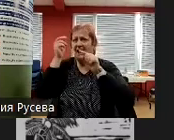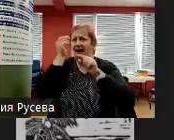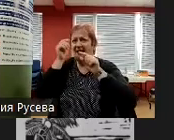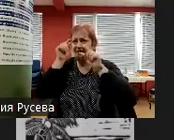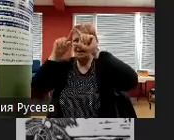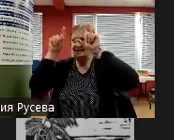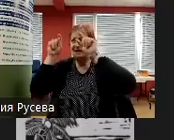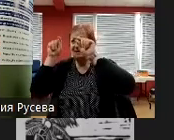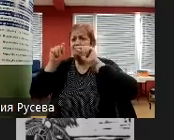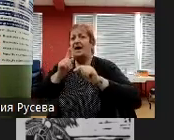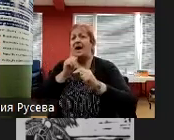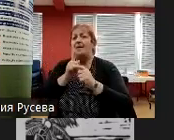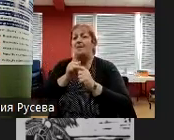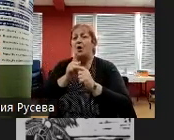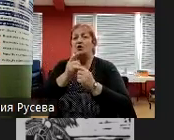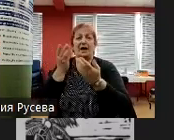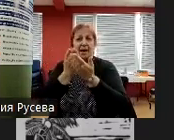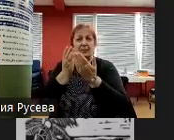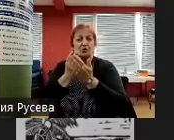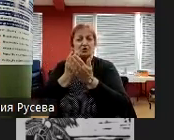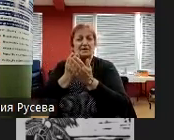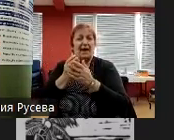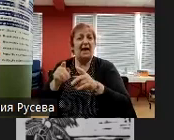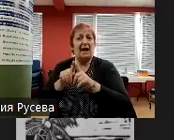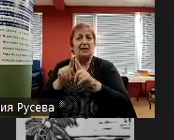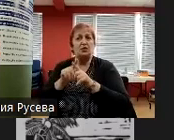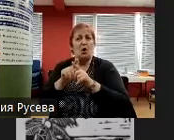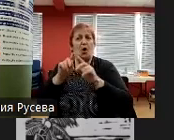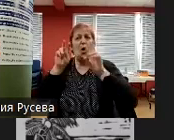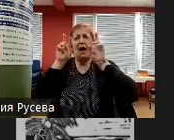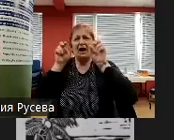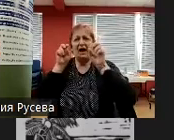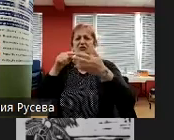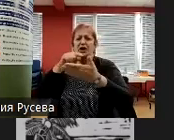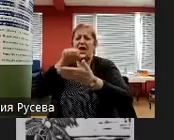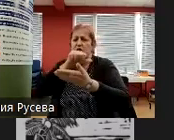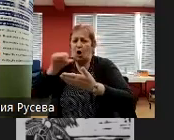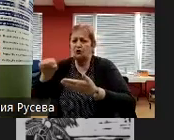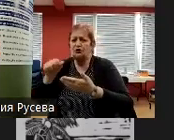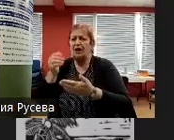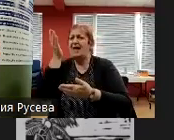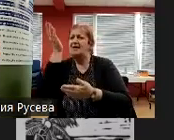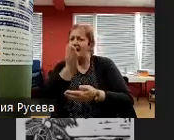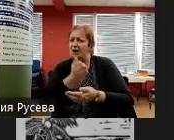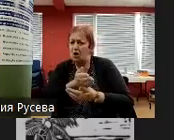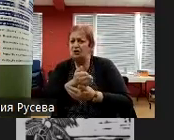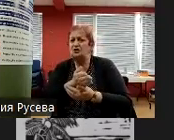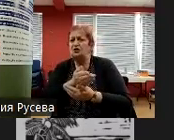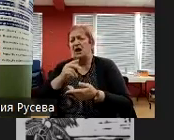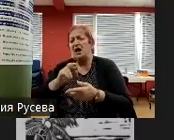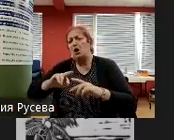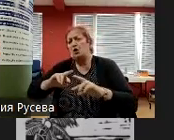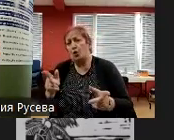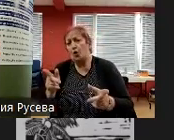емотикончето, може да го прочете като кавички, долна черта, наклонена черта